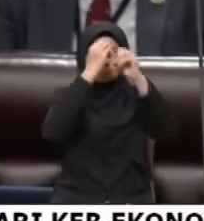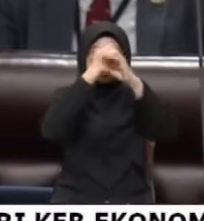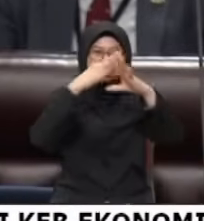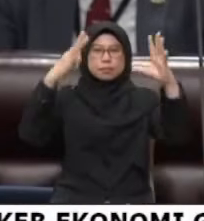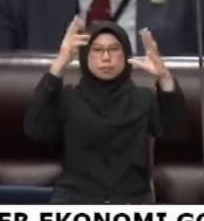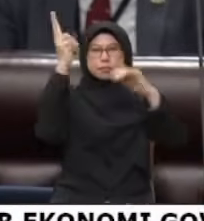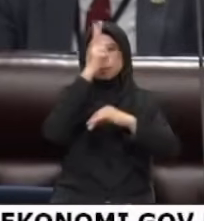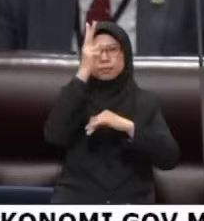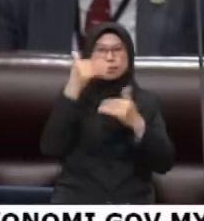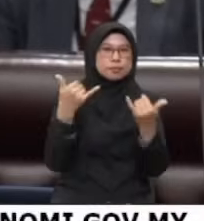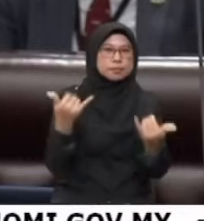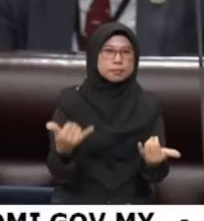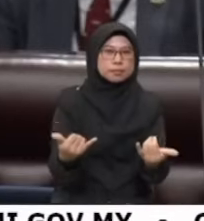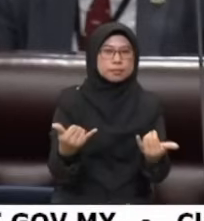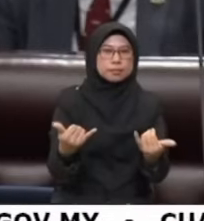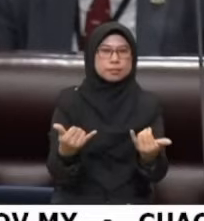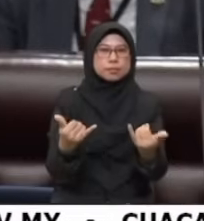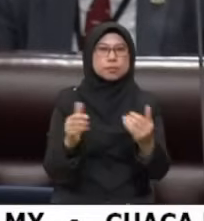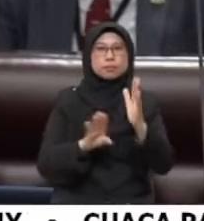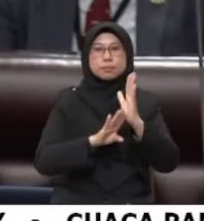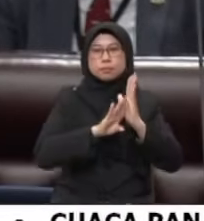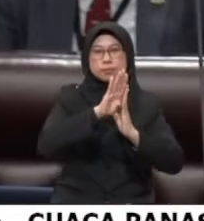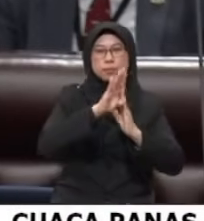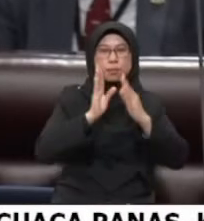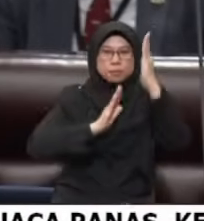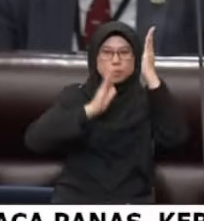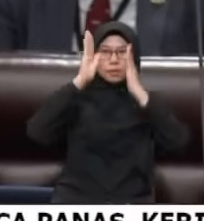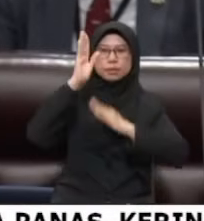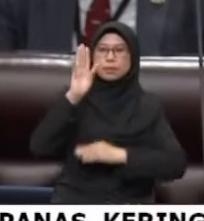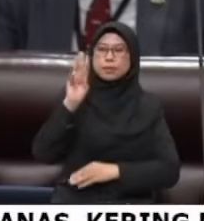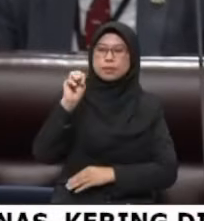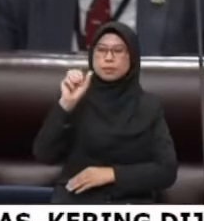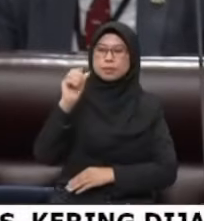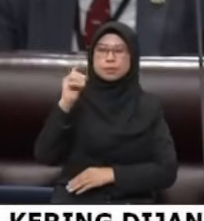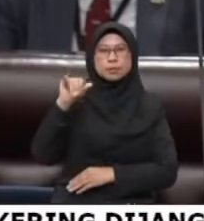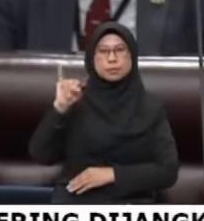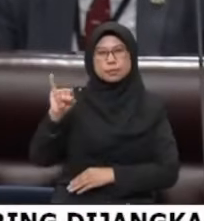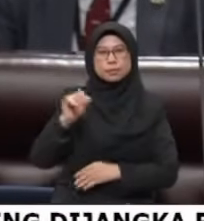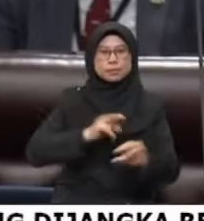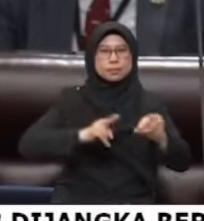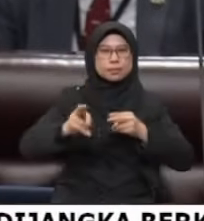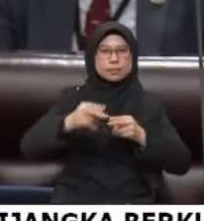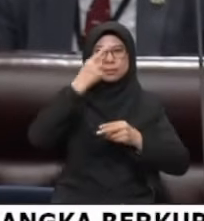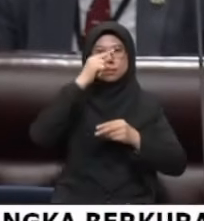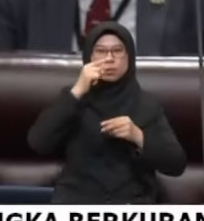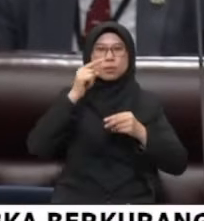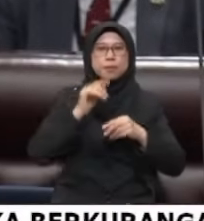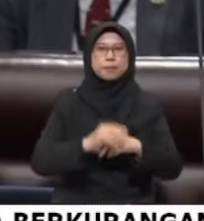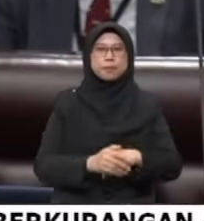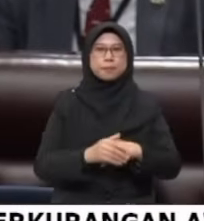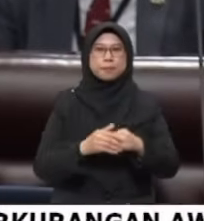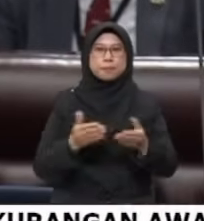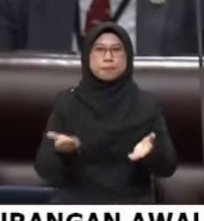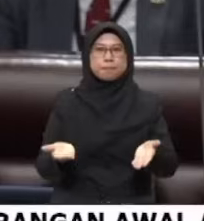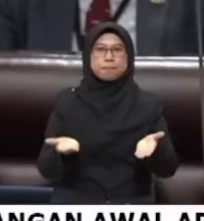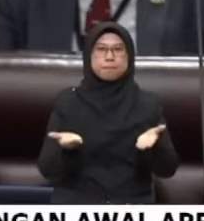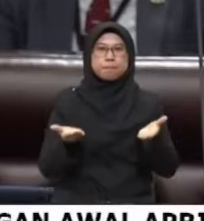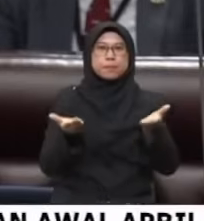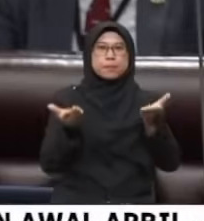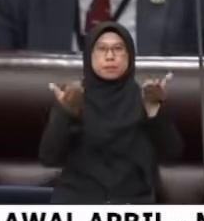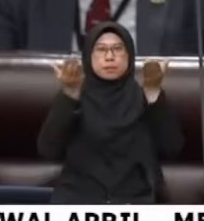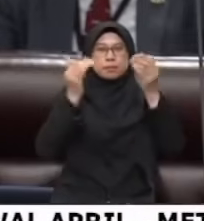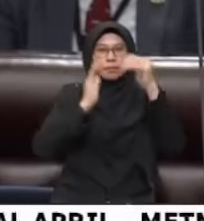kerajaan semasa dalam membangunkan Malaysia Madani sebagai usaha untuk mengangkat martabat Malaysia